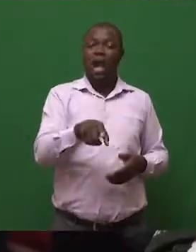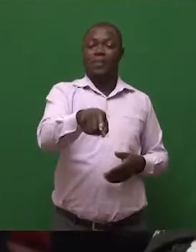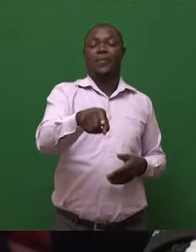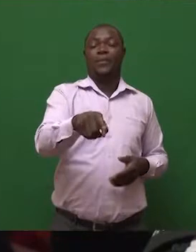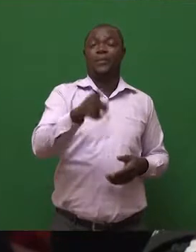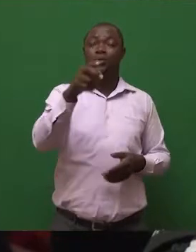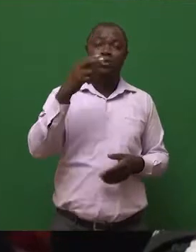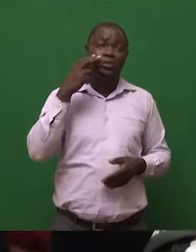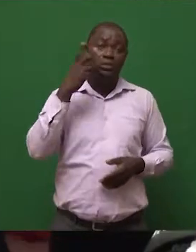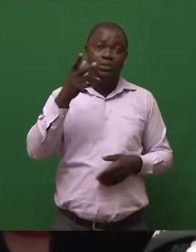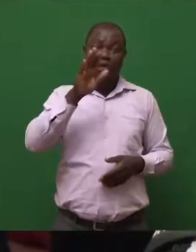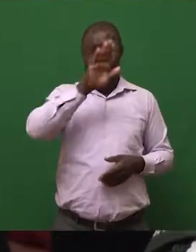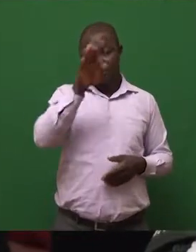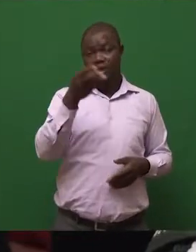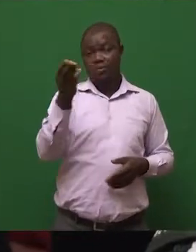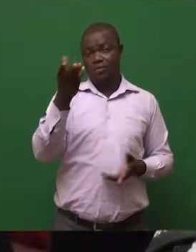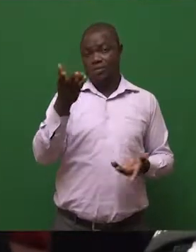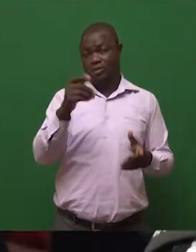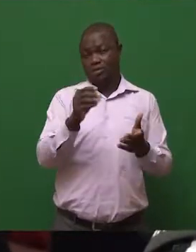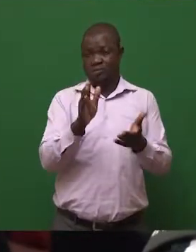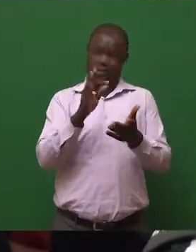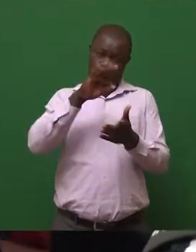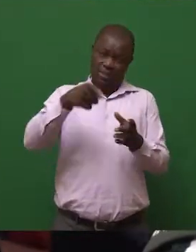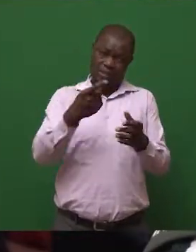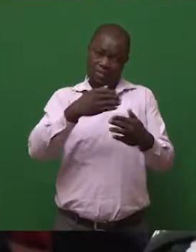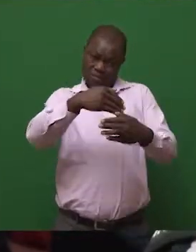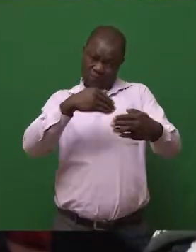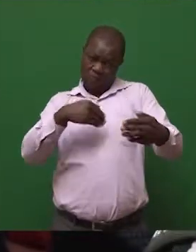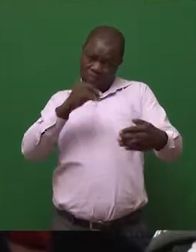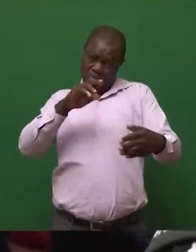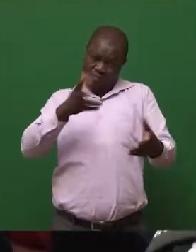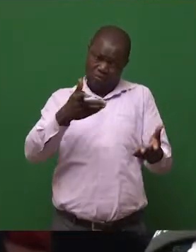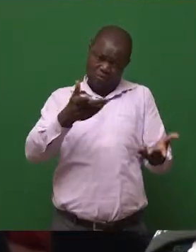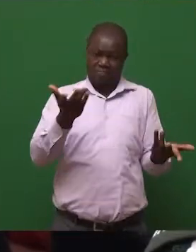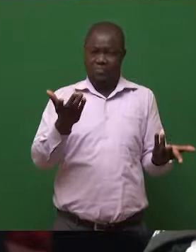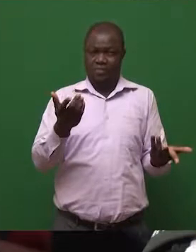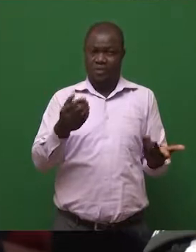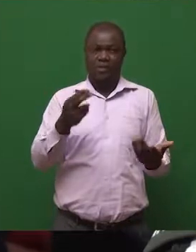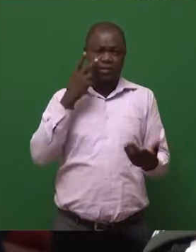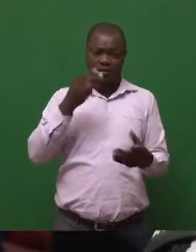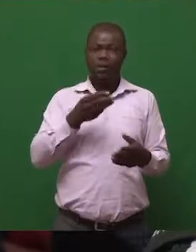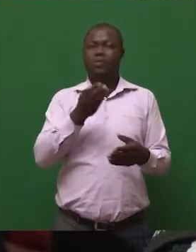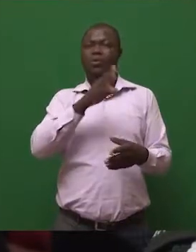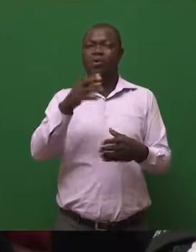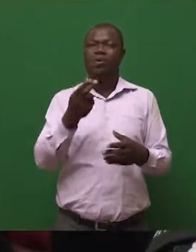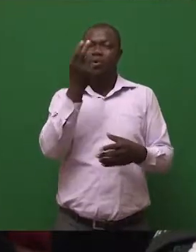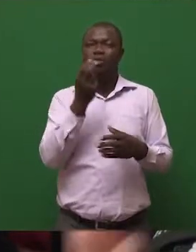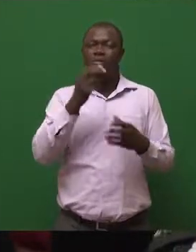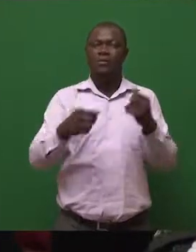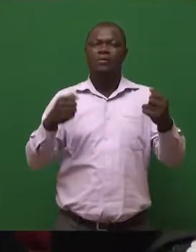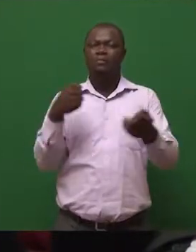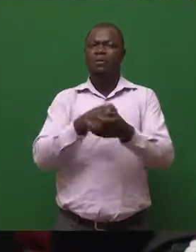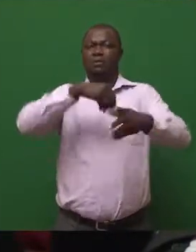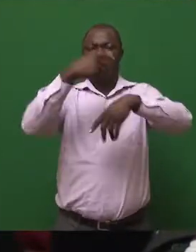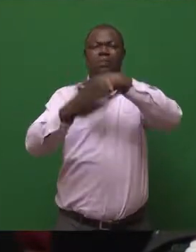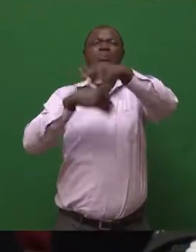weAugust uchaona kuti pamwe mazuva matatu mashanu asati kumashure kwacho unotonzwa kunzi